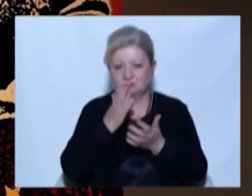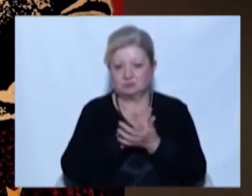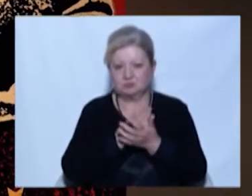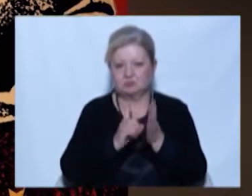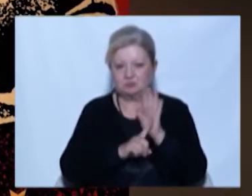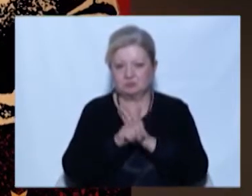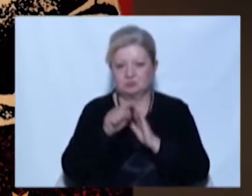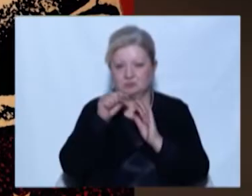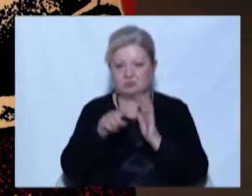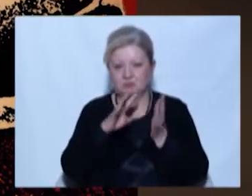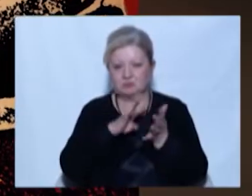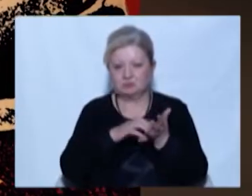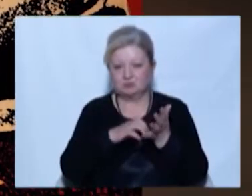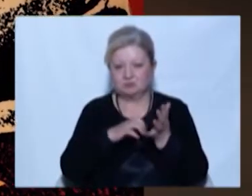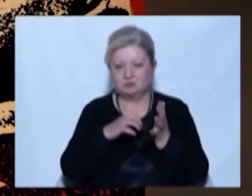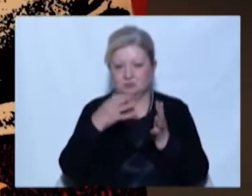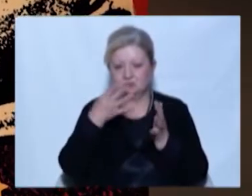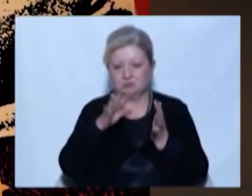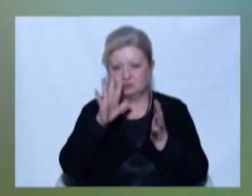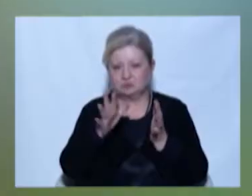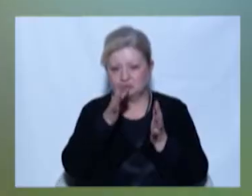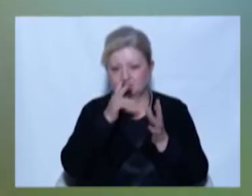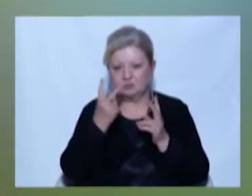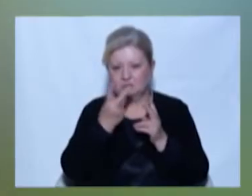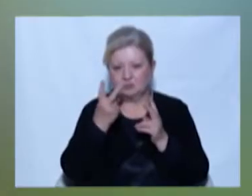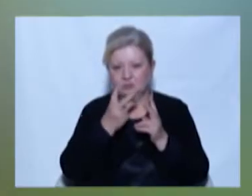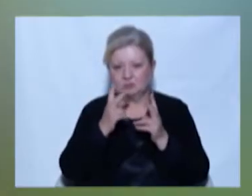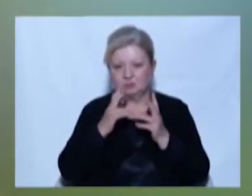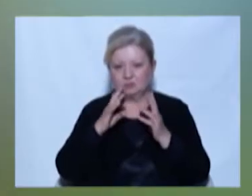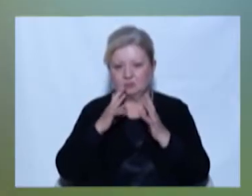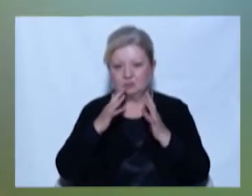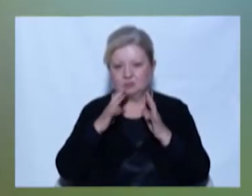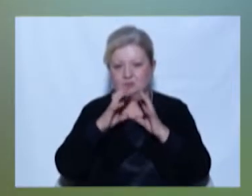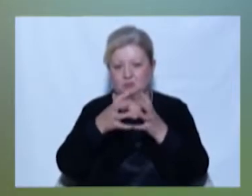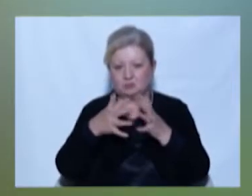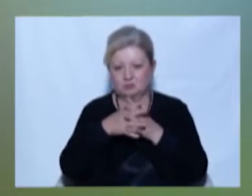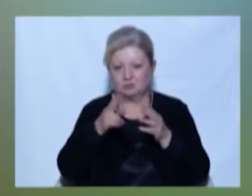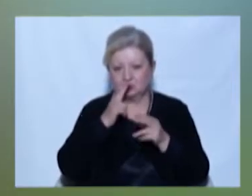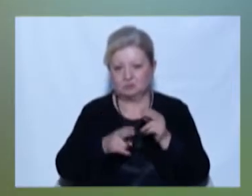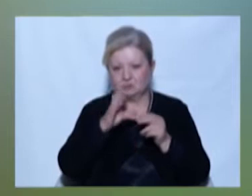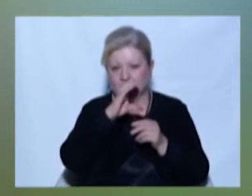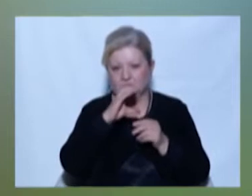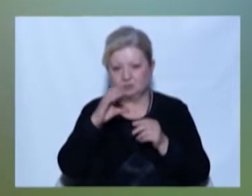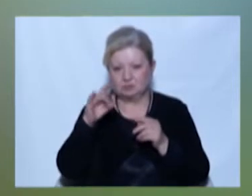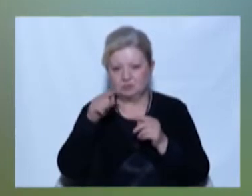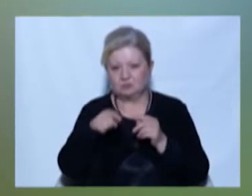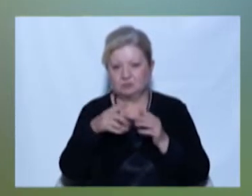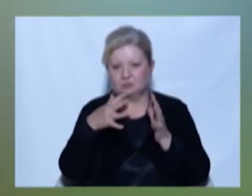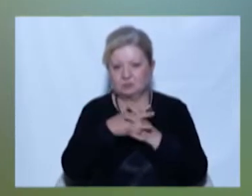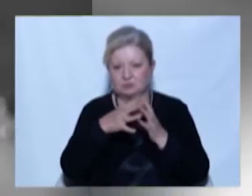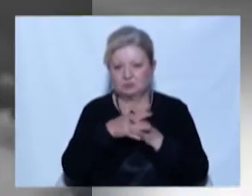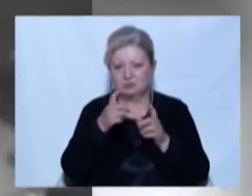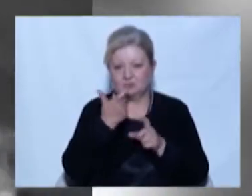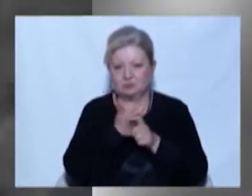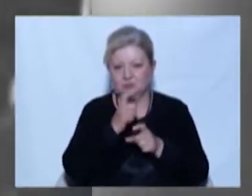Დავიწყოთ იქიდან, რომ 1945 წელს მეორე მსოფლიო ომის დამთავრების შემდეგ საბჭოთა კავშირი ამ ომიდან